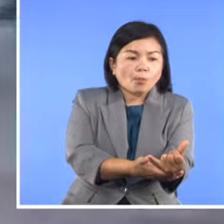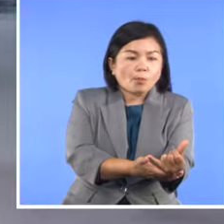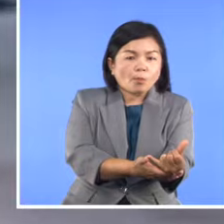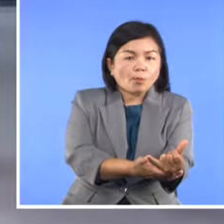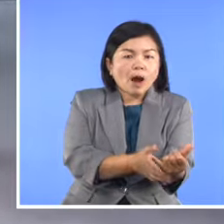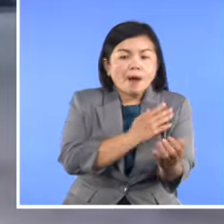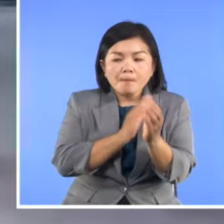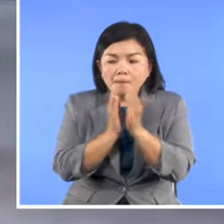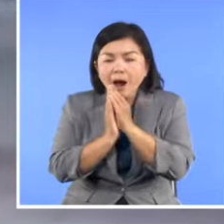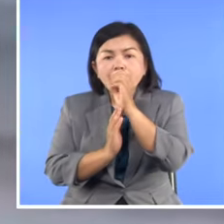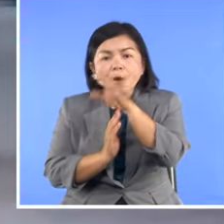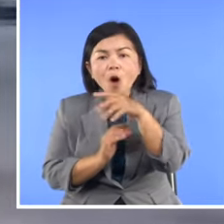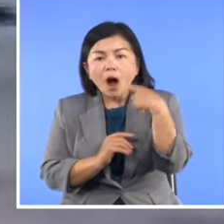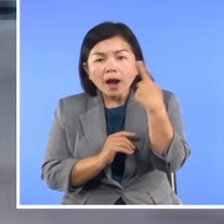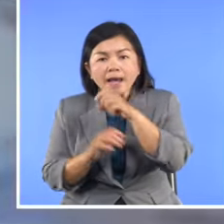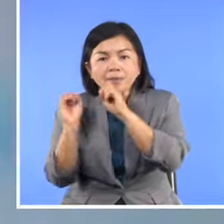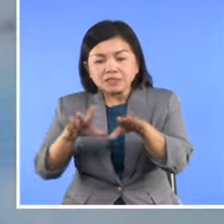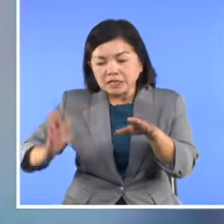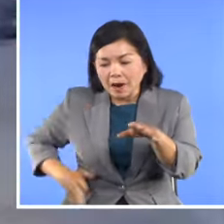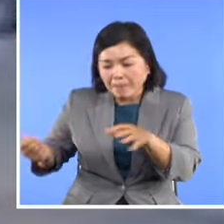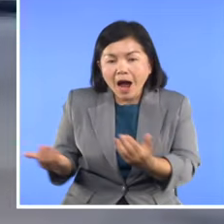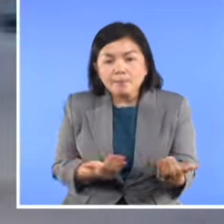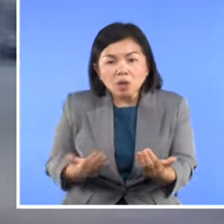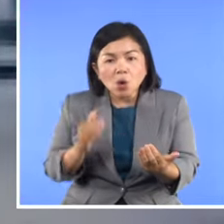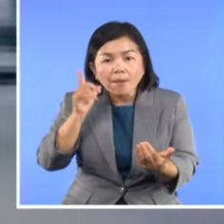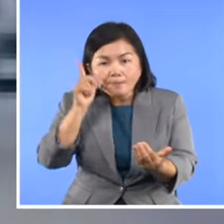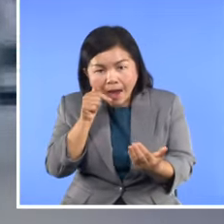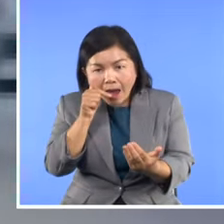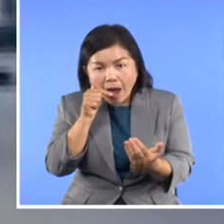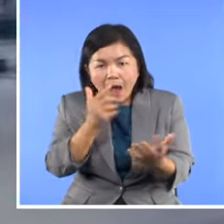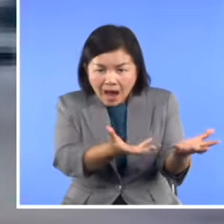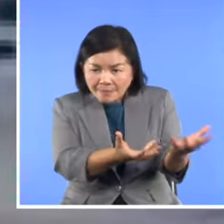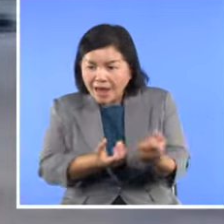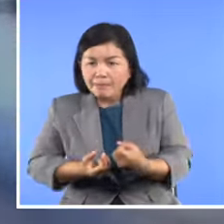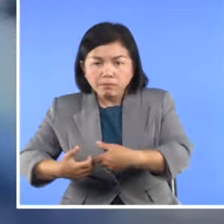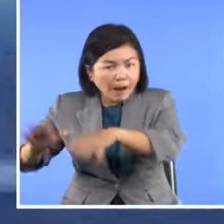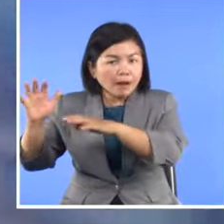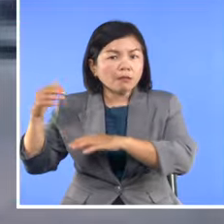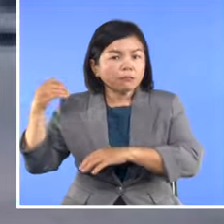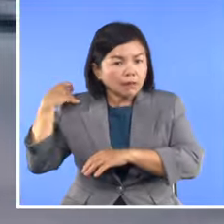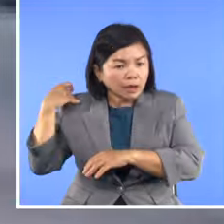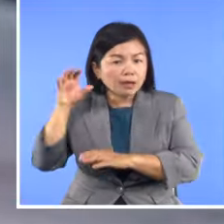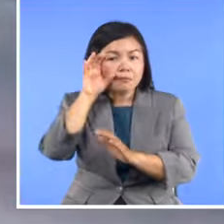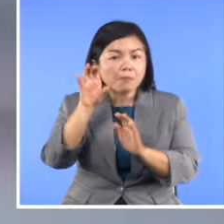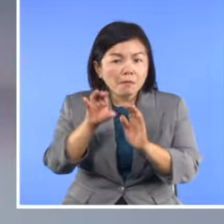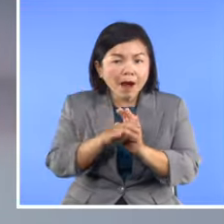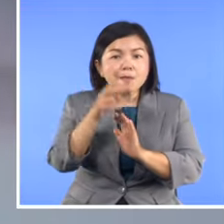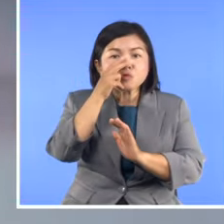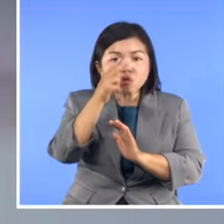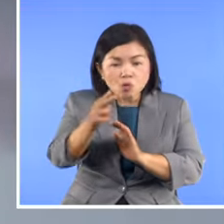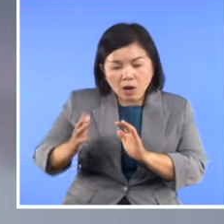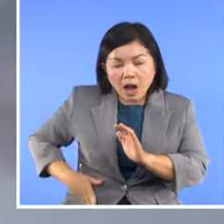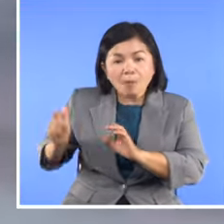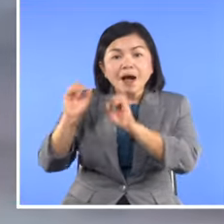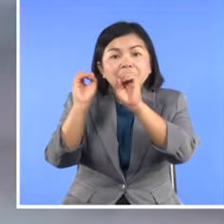พ่อก็บอกว่าใครที่เอามาปล่อยนี่นะมาเอาหมาคืนไปเสียดีนี่ภาพนี้ดูนะครับไกลๆนี่นะหลวงพ่อท่าน